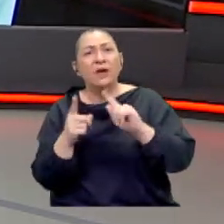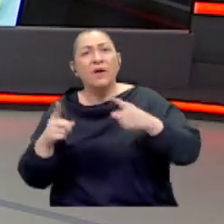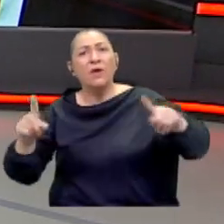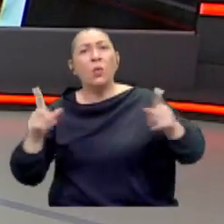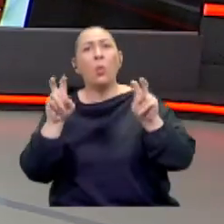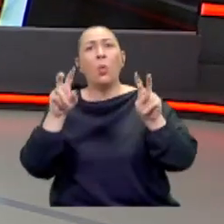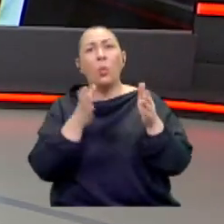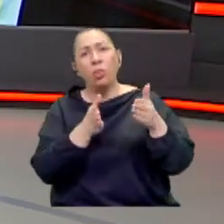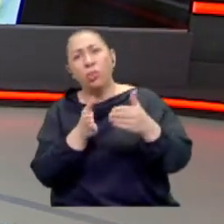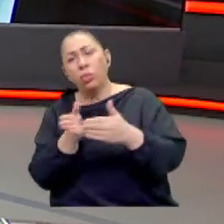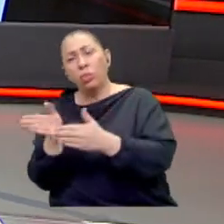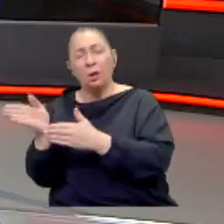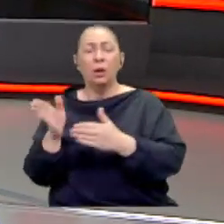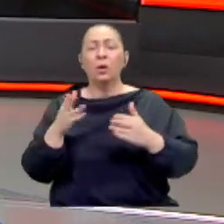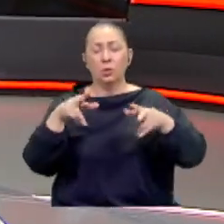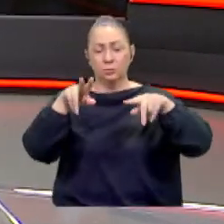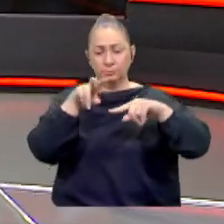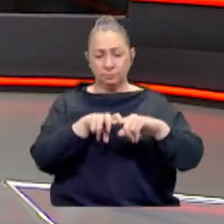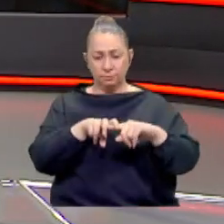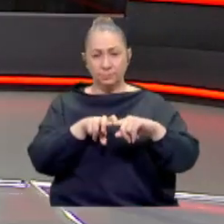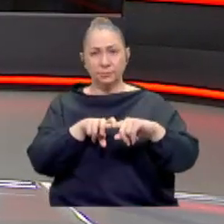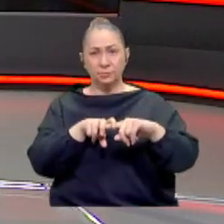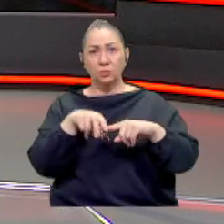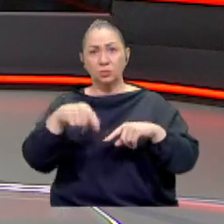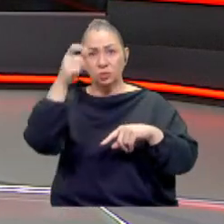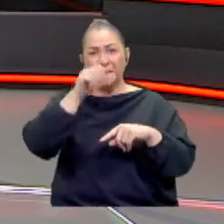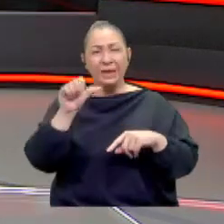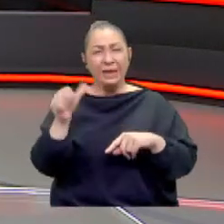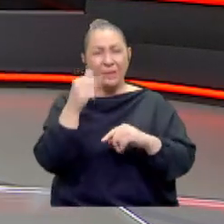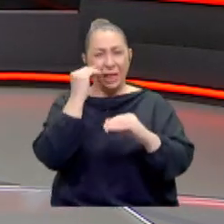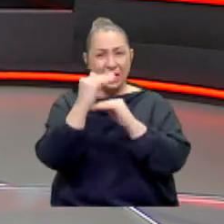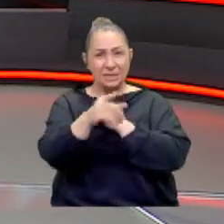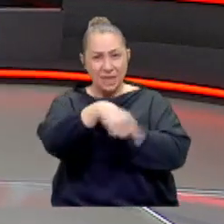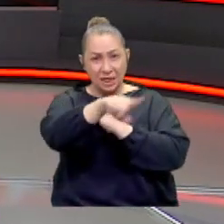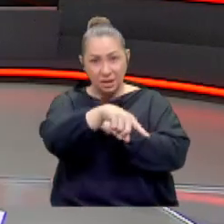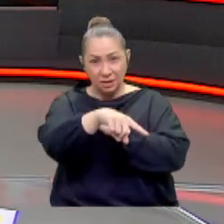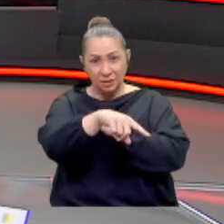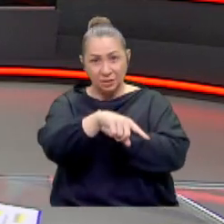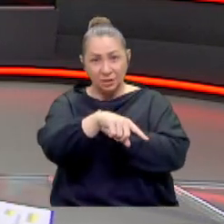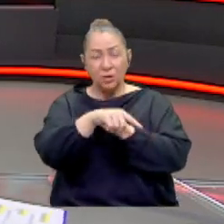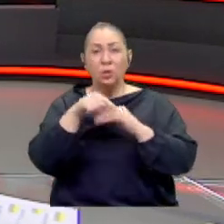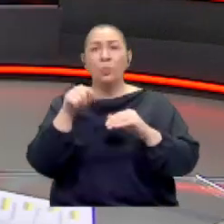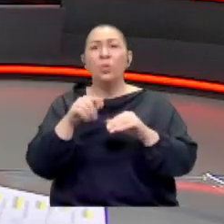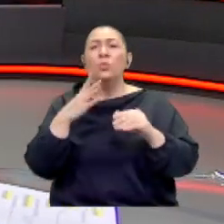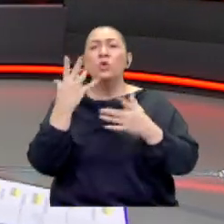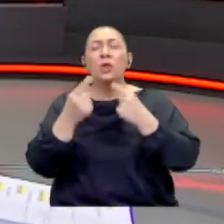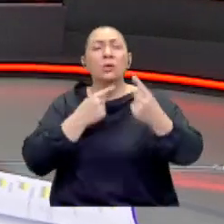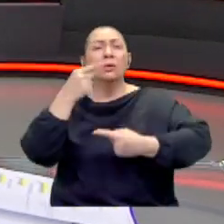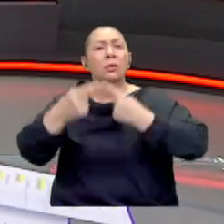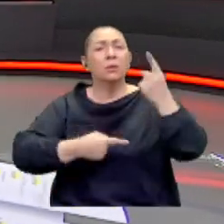yani koltuğa kurulup Bu ülkenin kıymetli insanların bu bu bütün